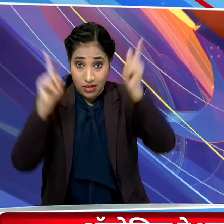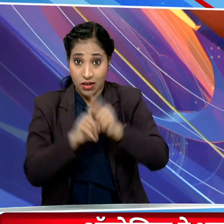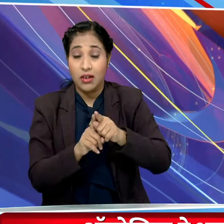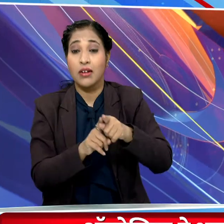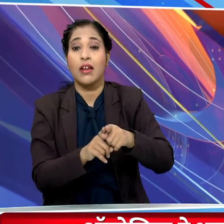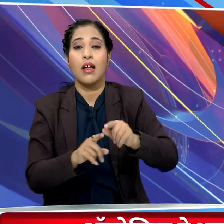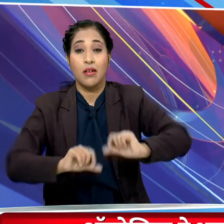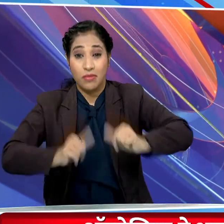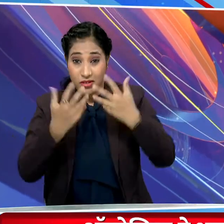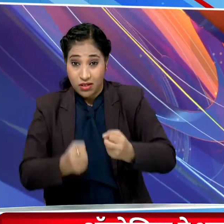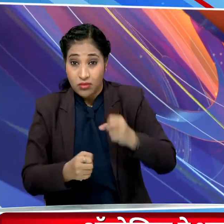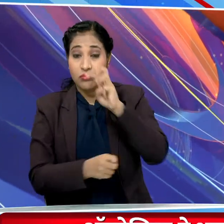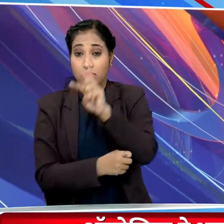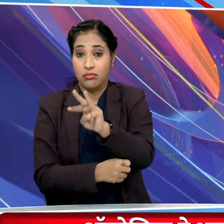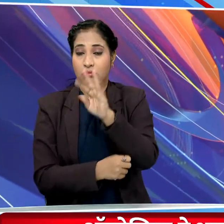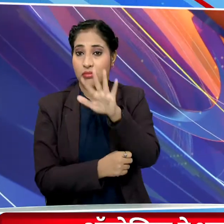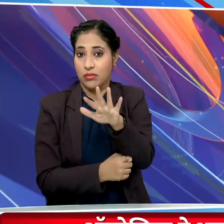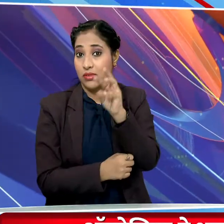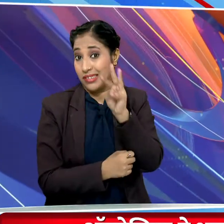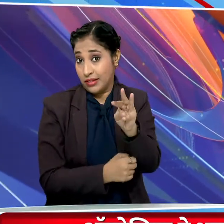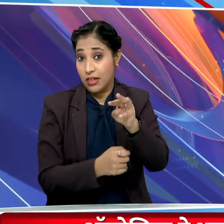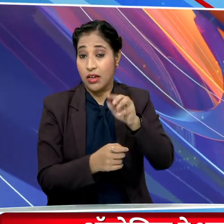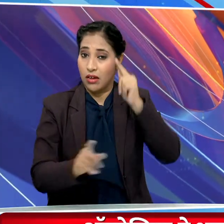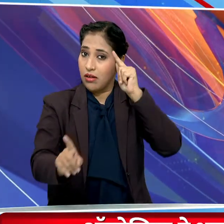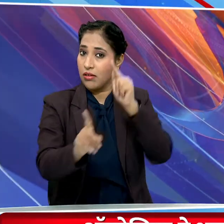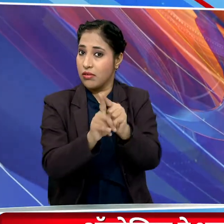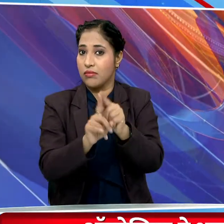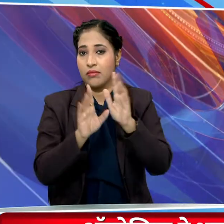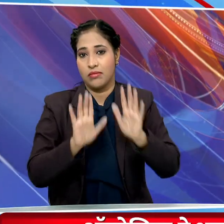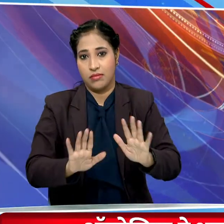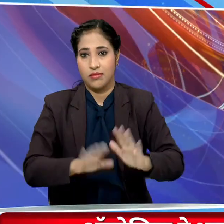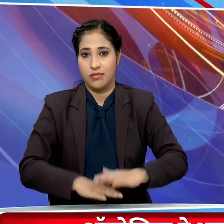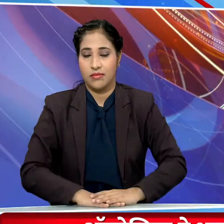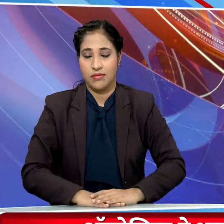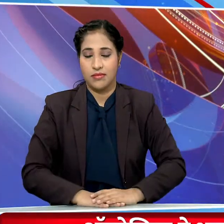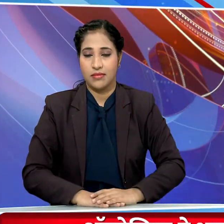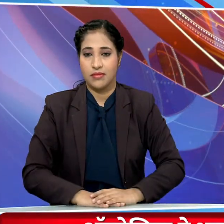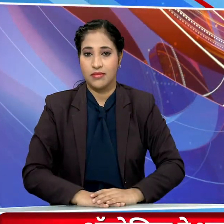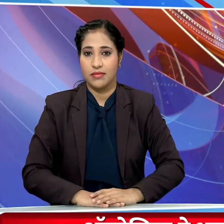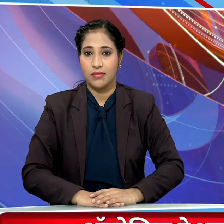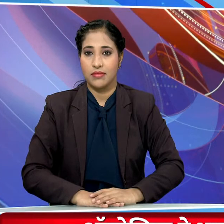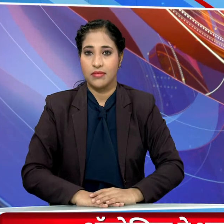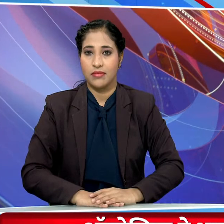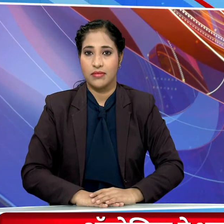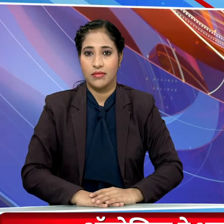सामने रखा 353 रनों का विशाल लक्ष्य।